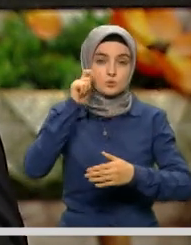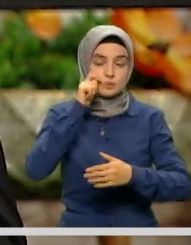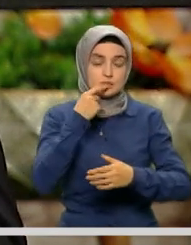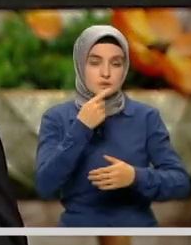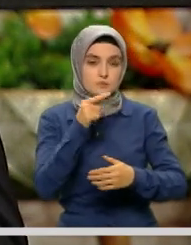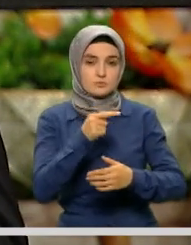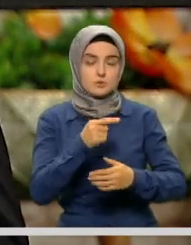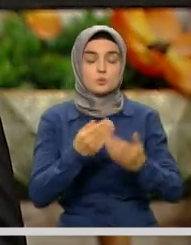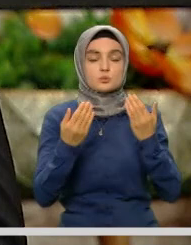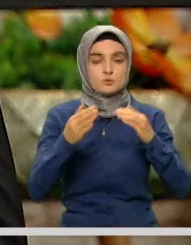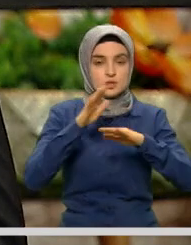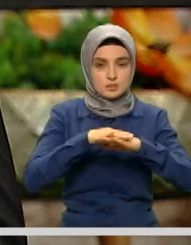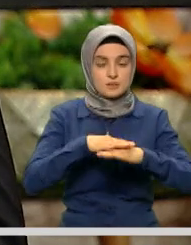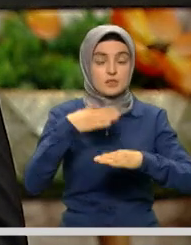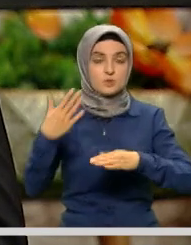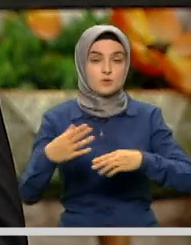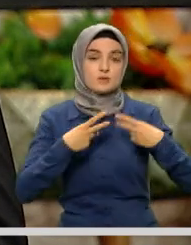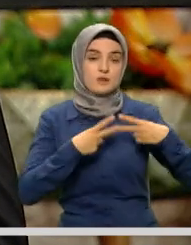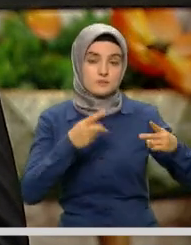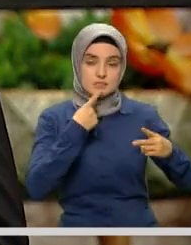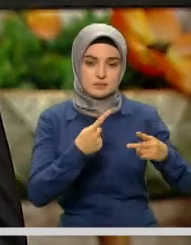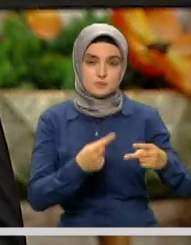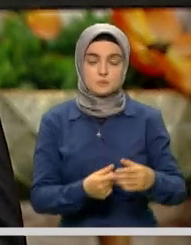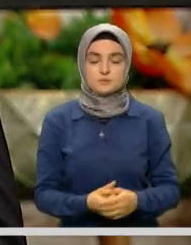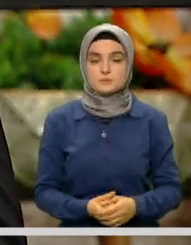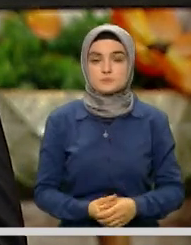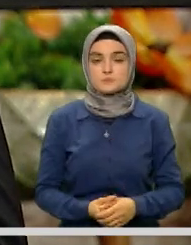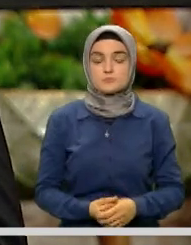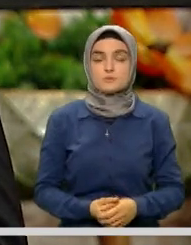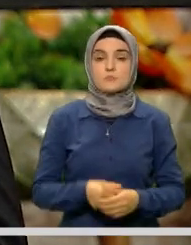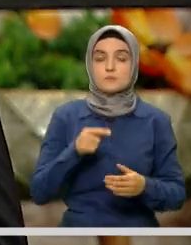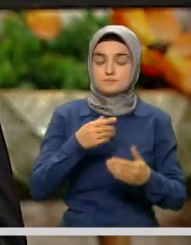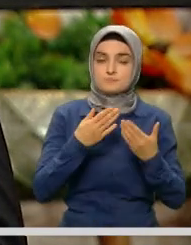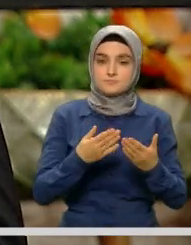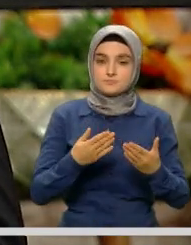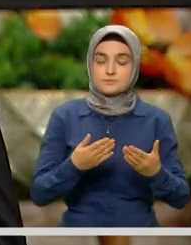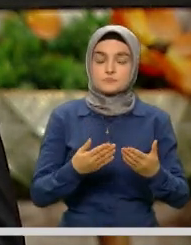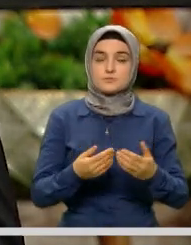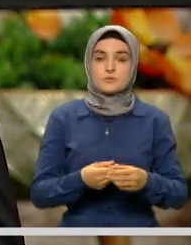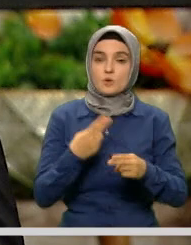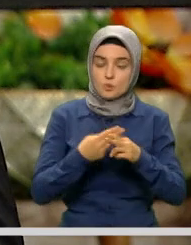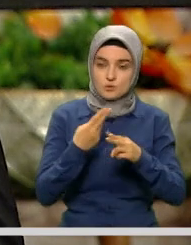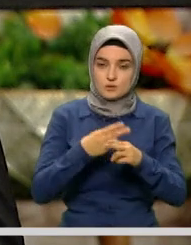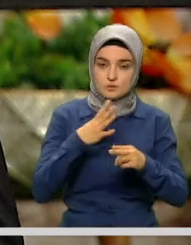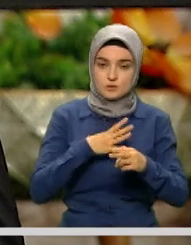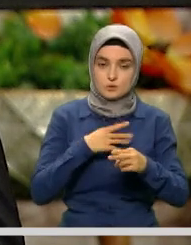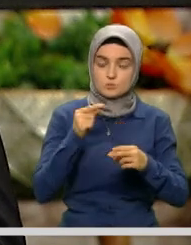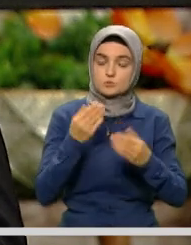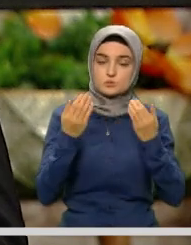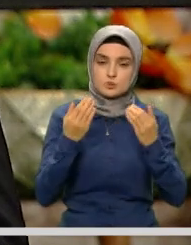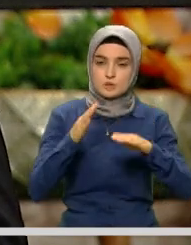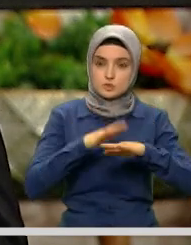da affedildiler. Şimdi böyle bir önümüzde şey varsa, rehber varsa bu dualarla bolca dua